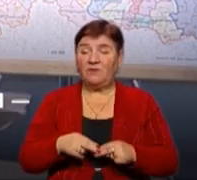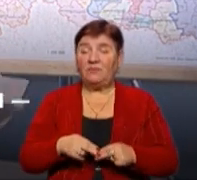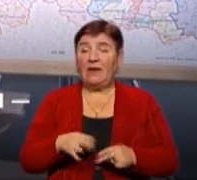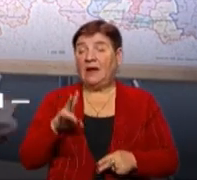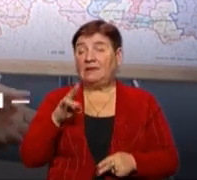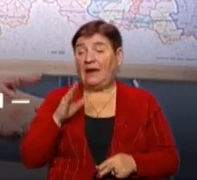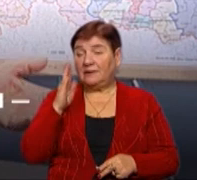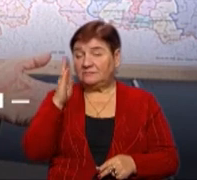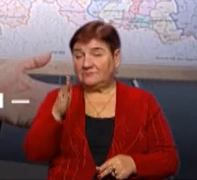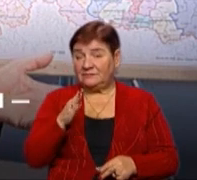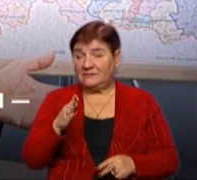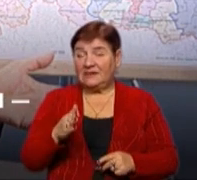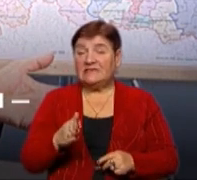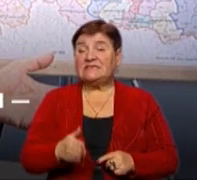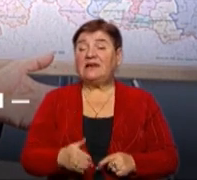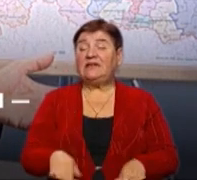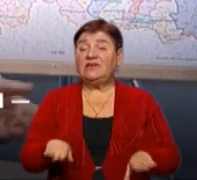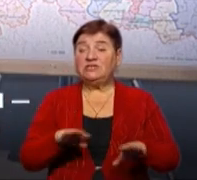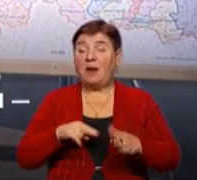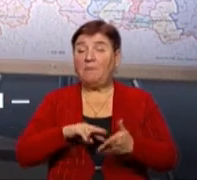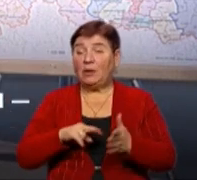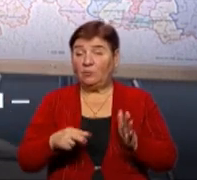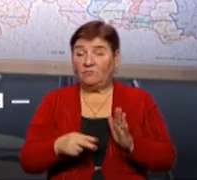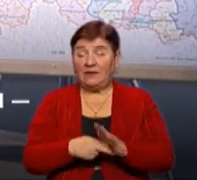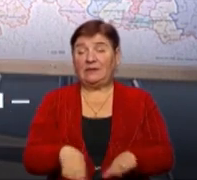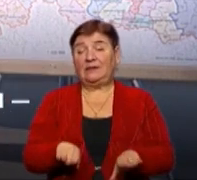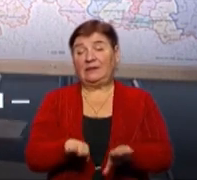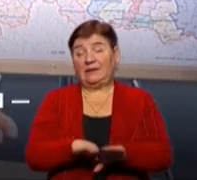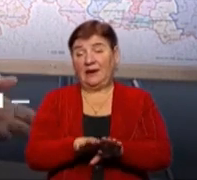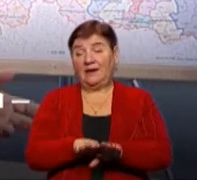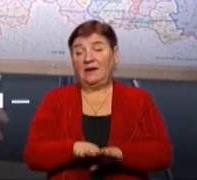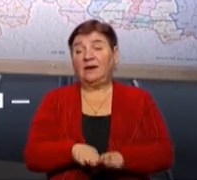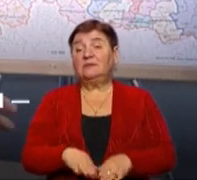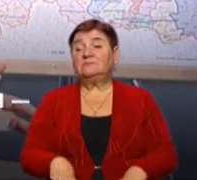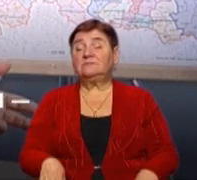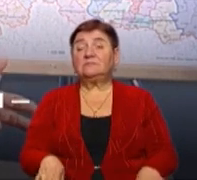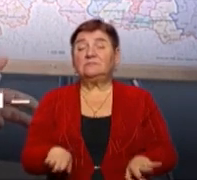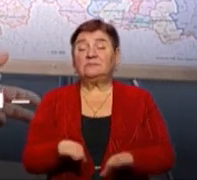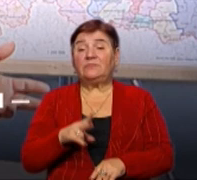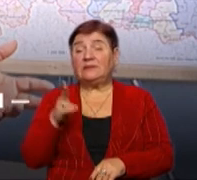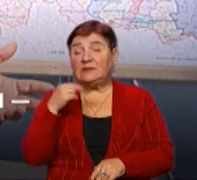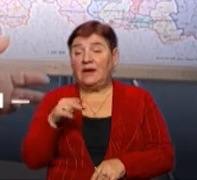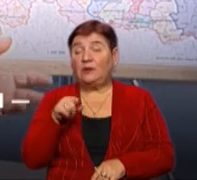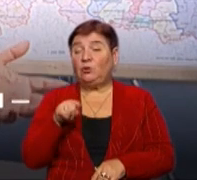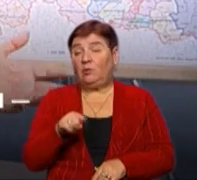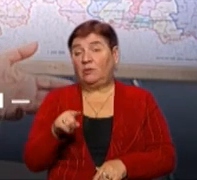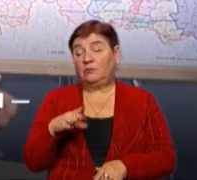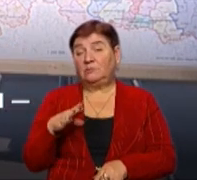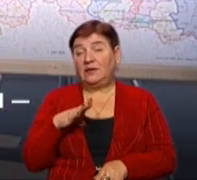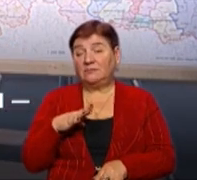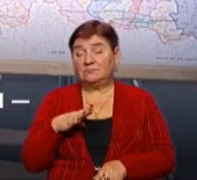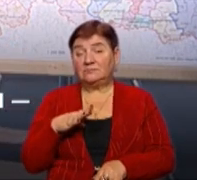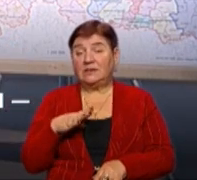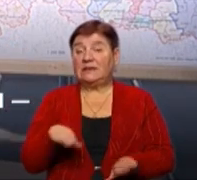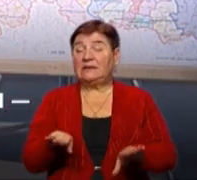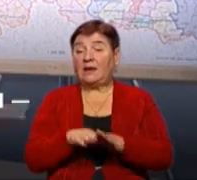але врешті-решт на стратегічне планування. Тобто, стратегічне планування, для нього ми навіть